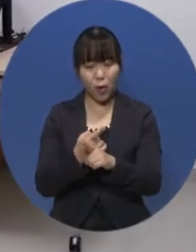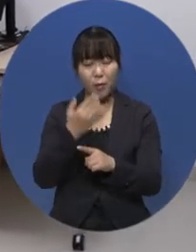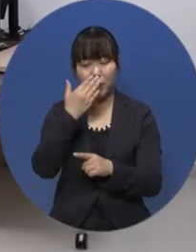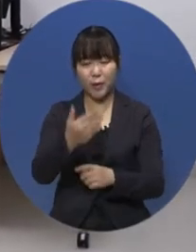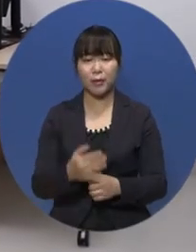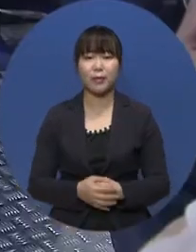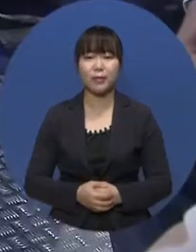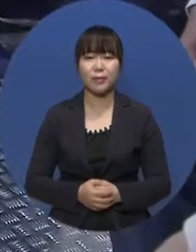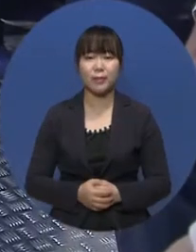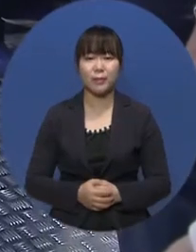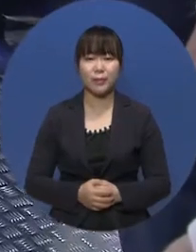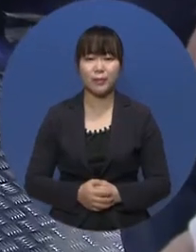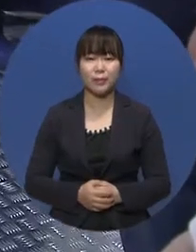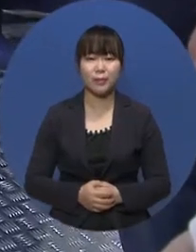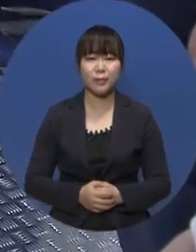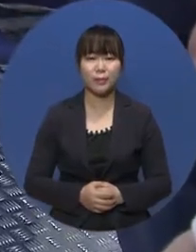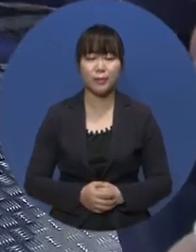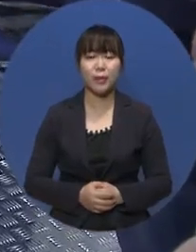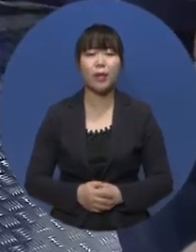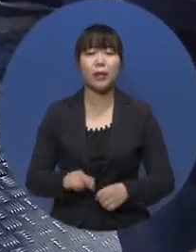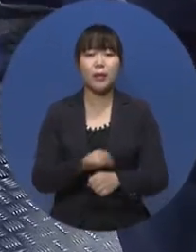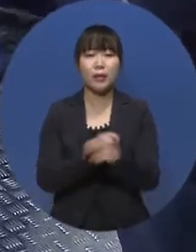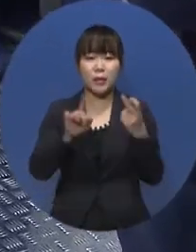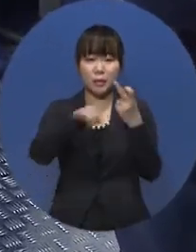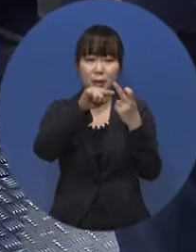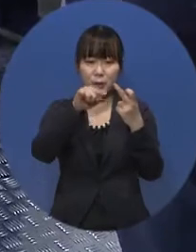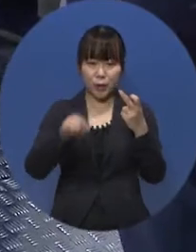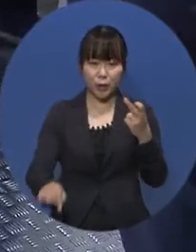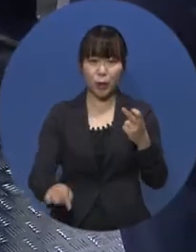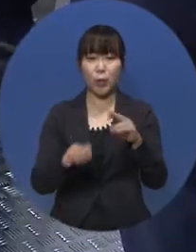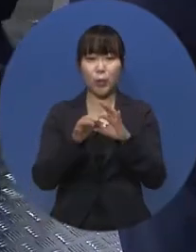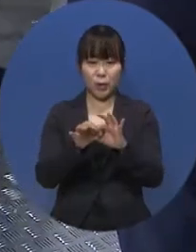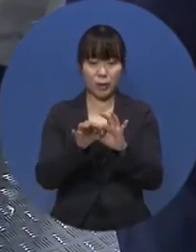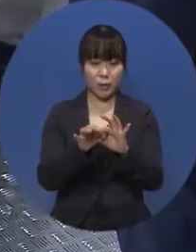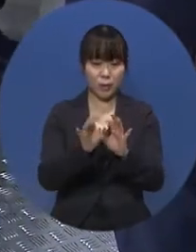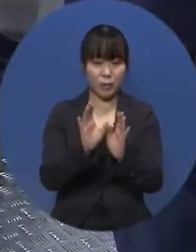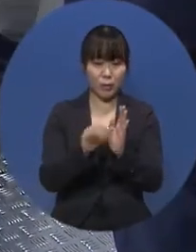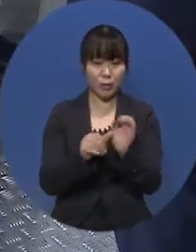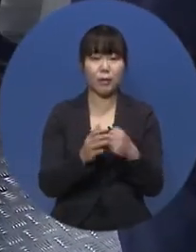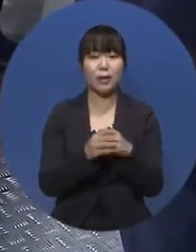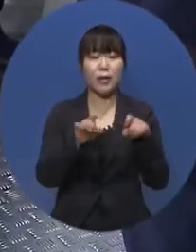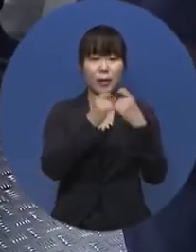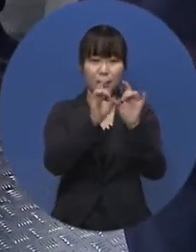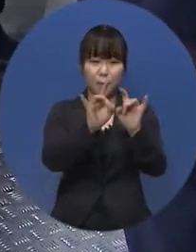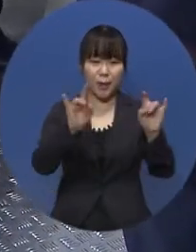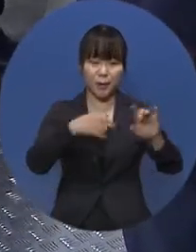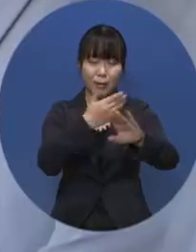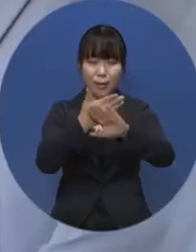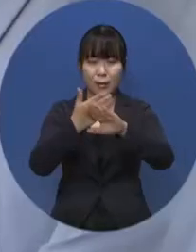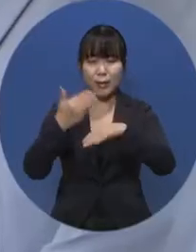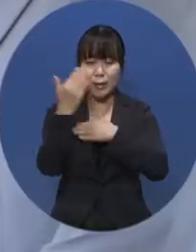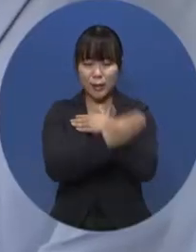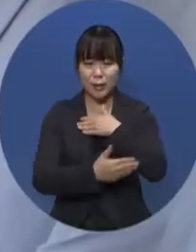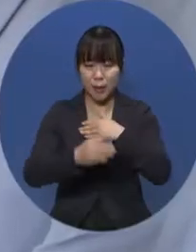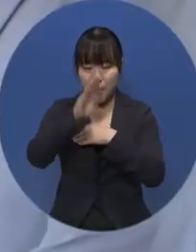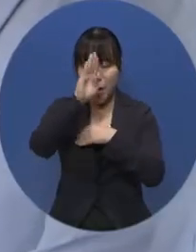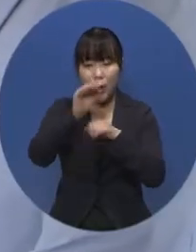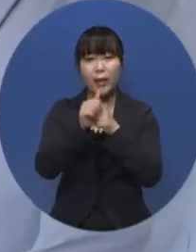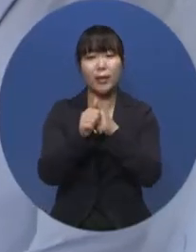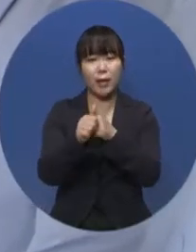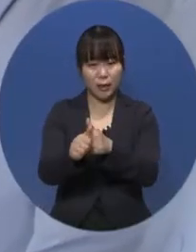있습니다. 특히 12인용 고압산소시설의 경우 개인마다 다른 신체 질환에